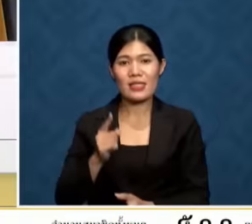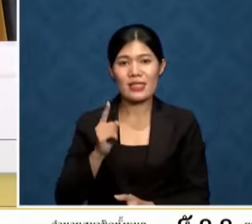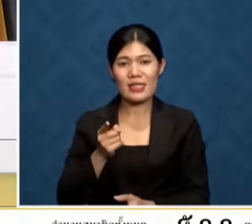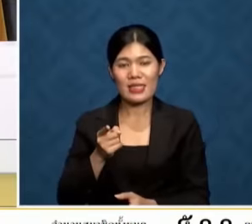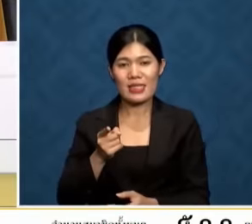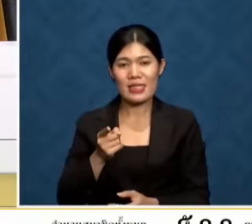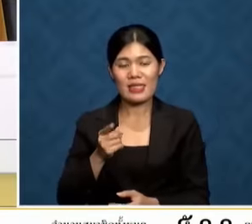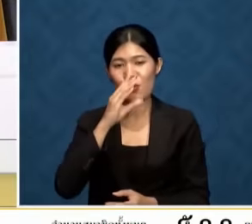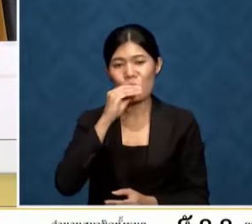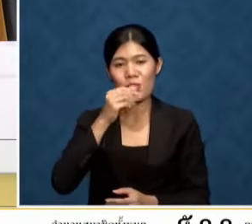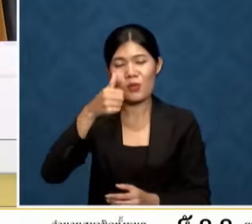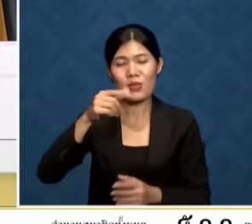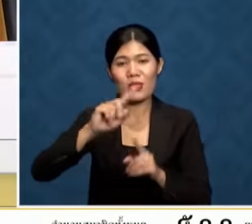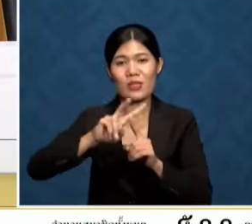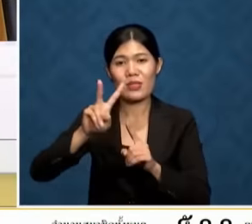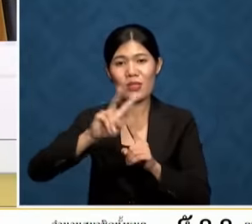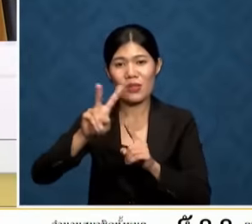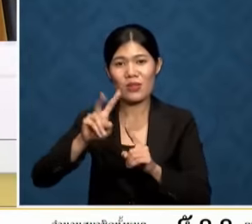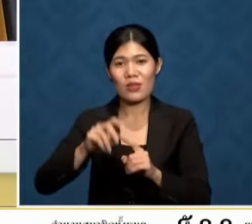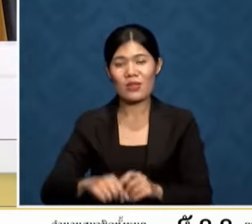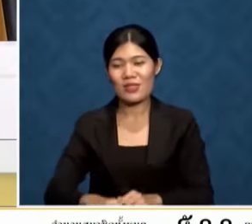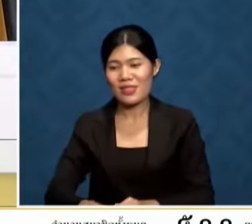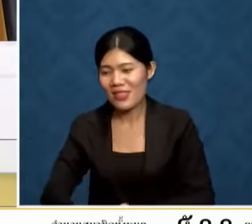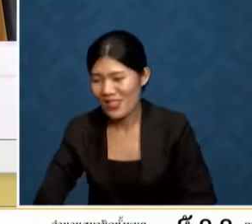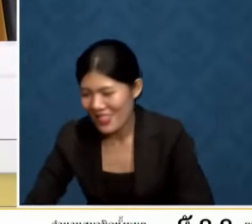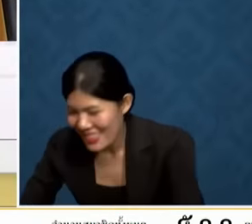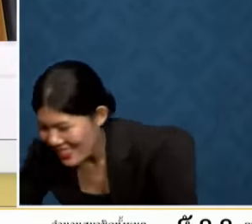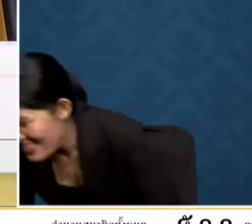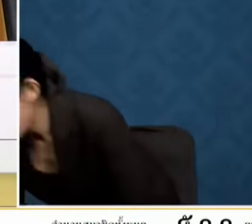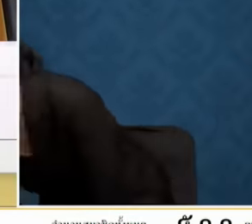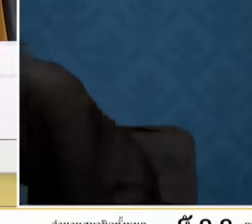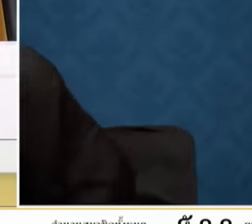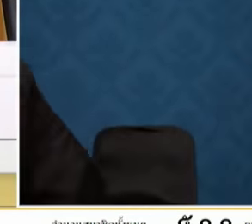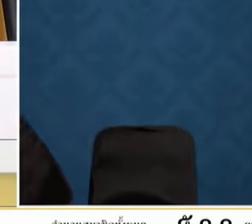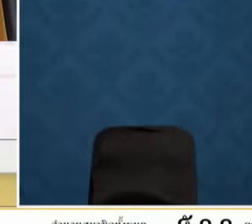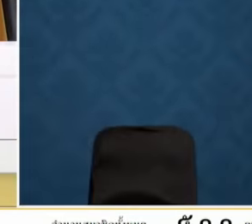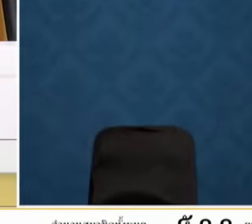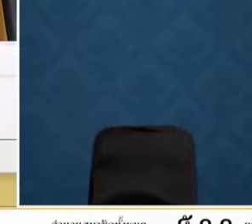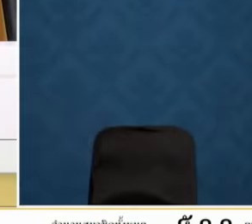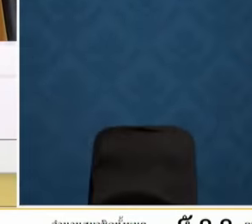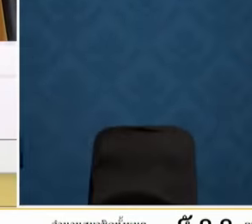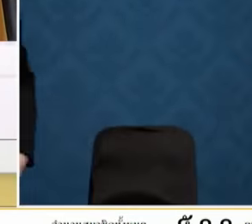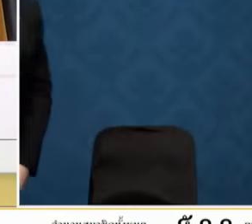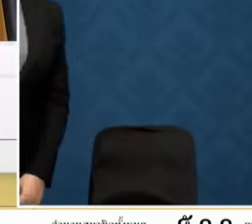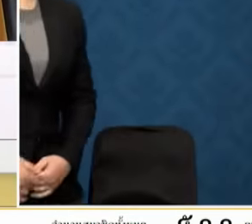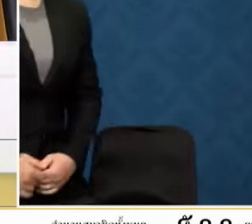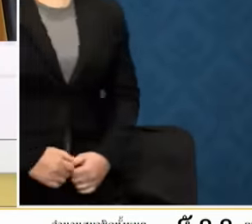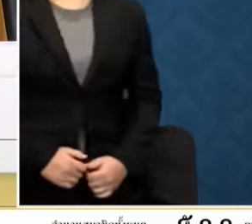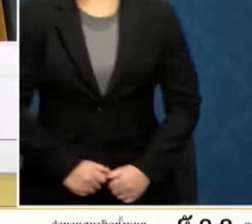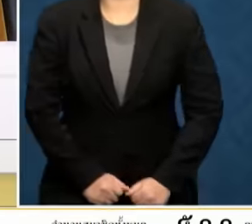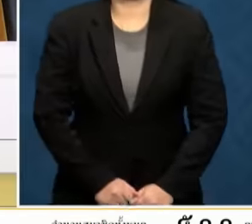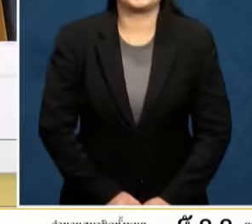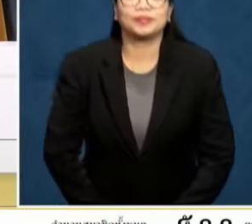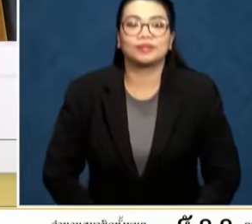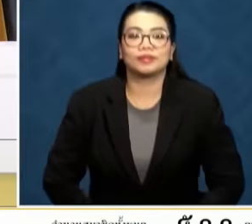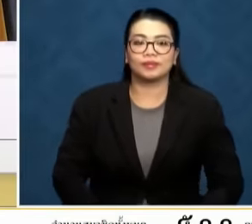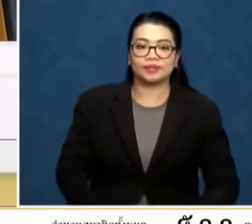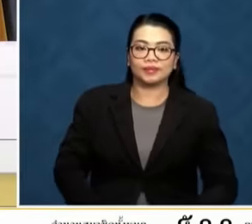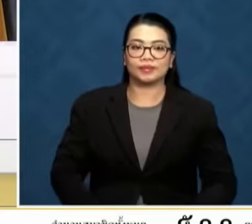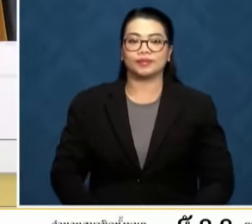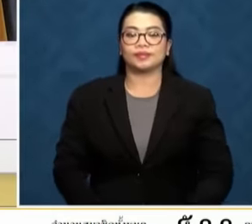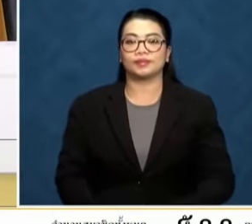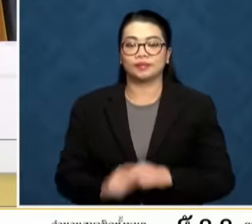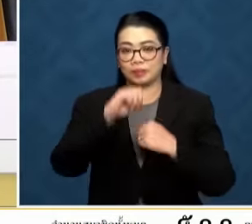2ครับเรื่องของหนี้สาธารณะมีการพูดกันอย่างหลากหลายว่าหนี้สาธารณะของประเทศไทยมีปัญหา